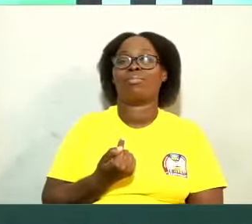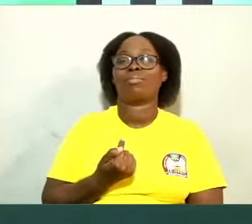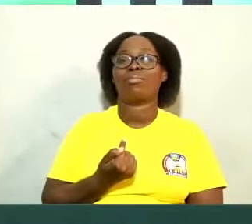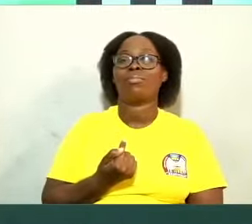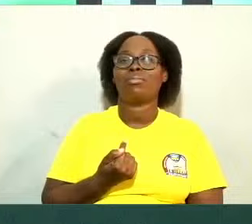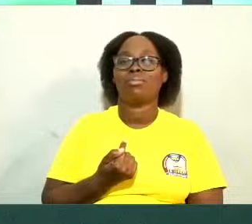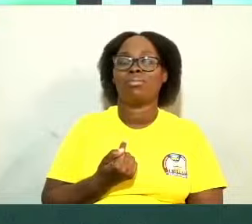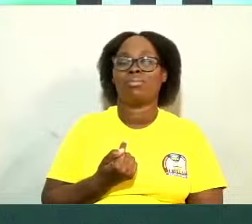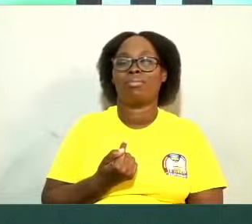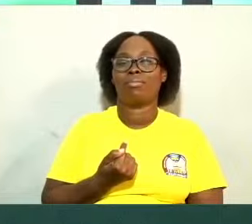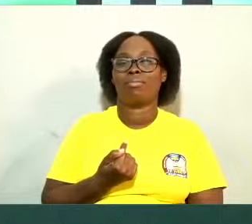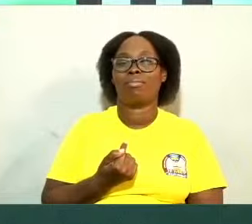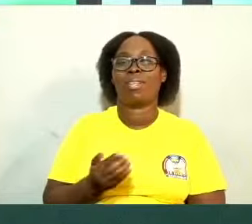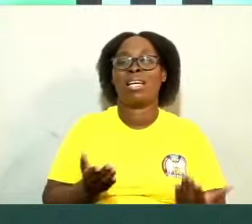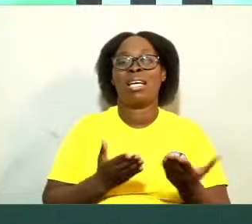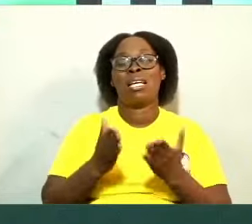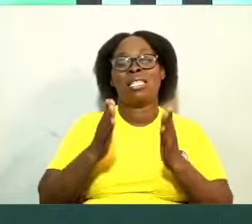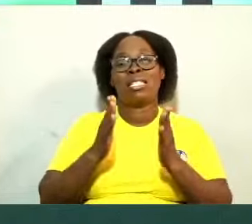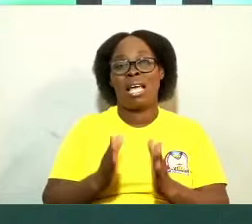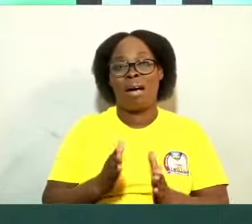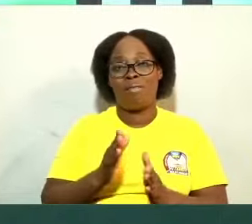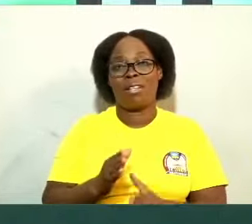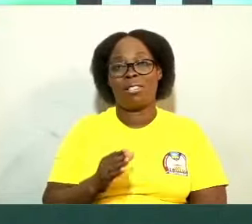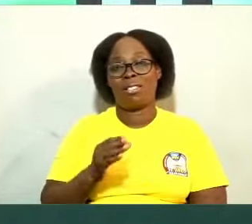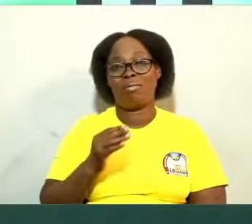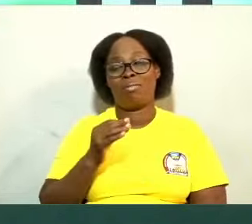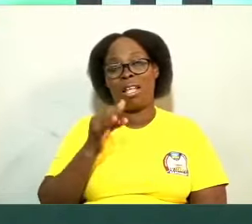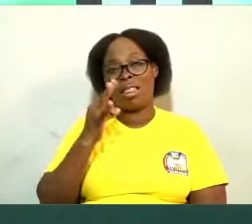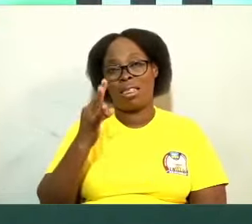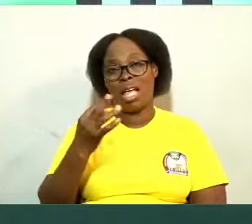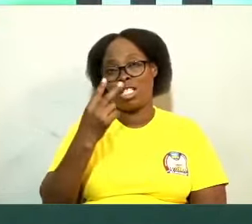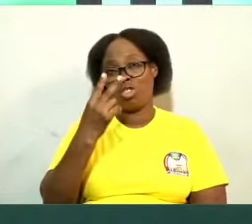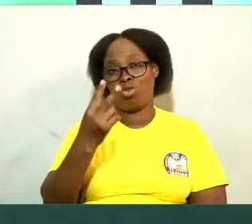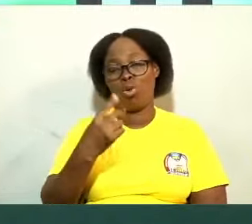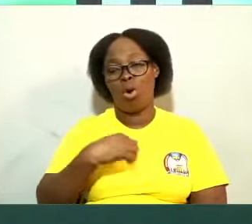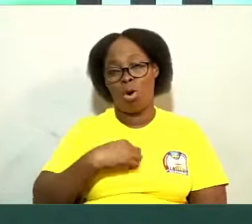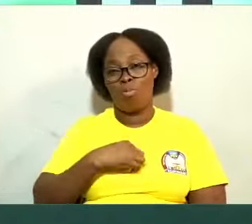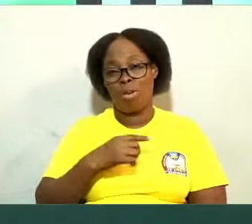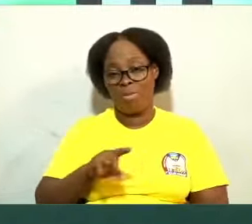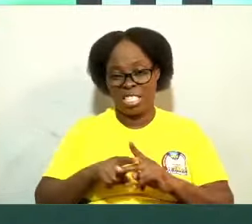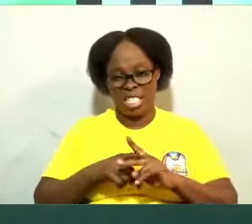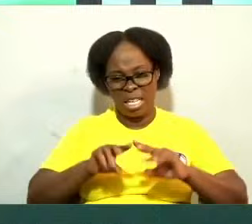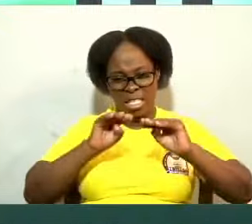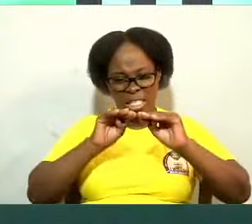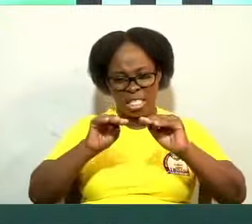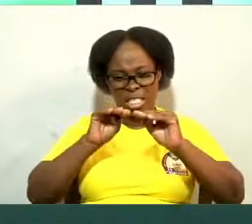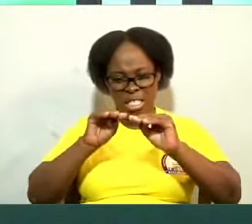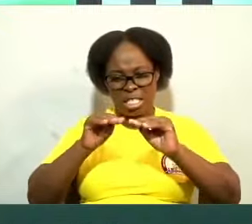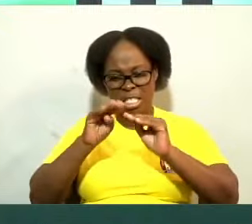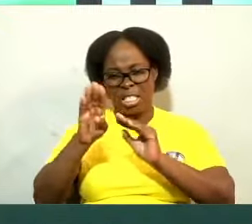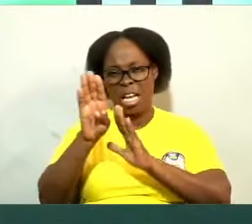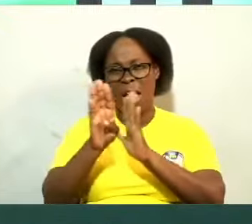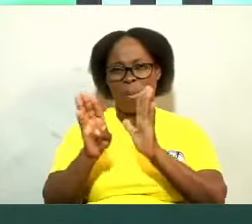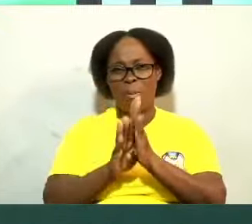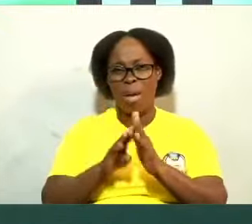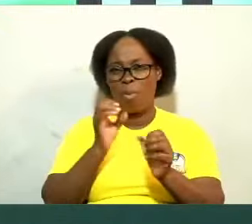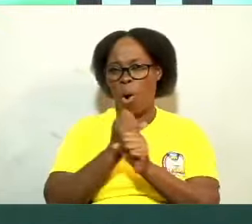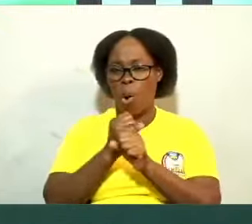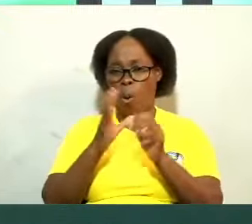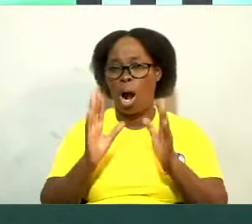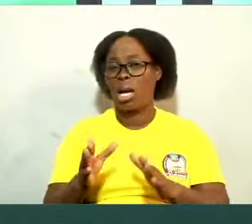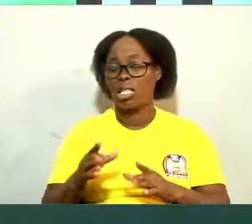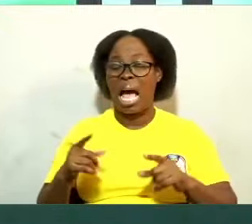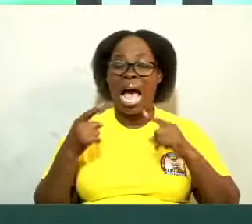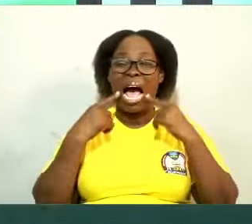hawa watumishi 32 nikaanza kuwafundisha Biblia, nikawatangazia siku ya